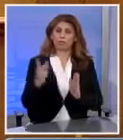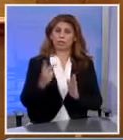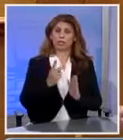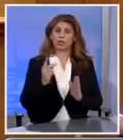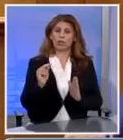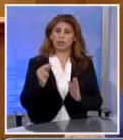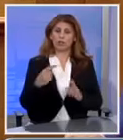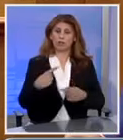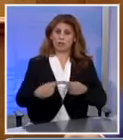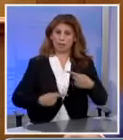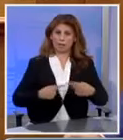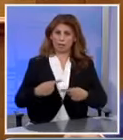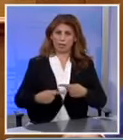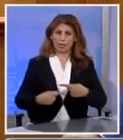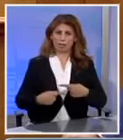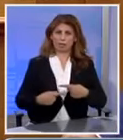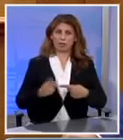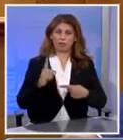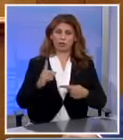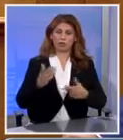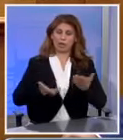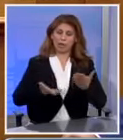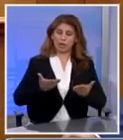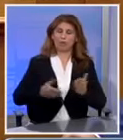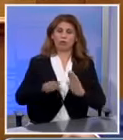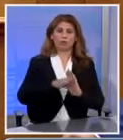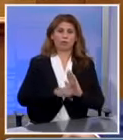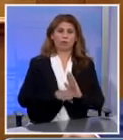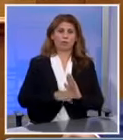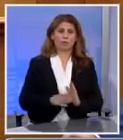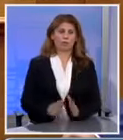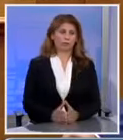εμπειρία, ενός αναλογικού συστήματος.